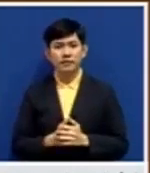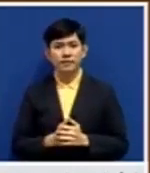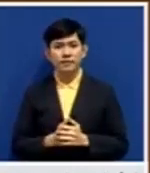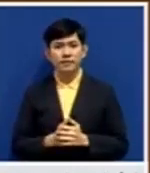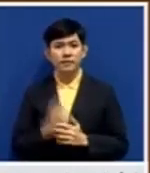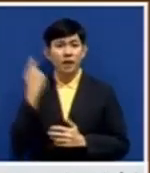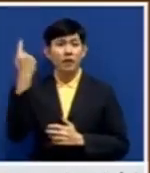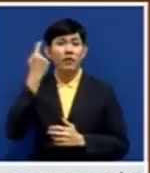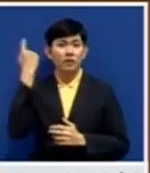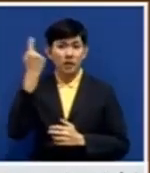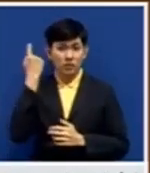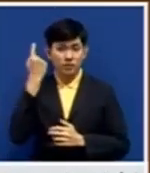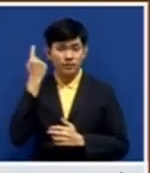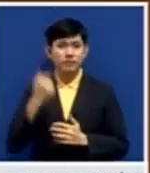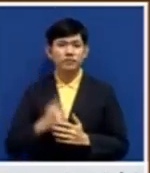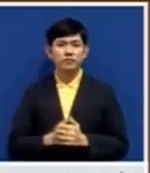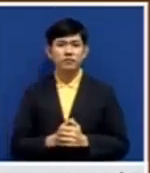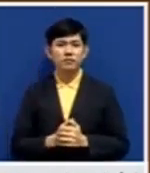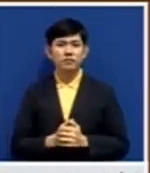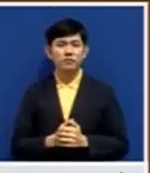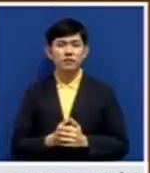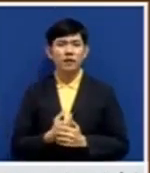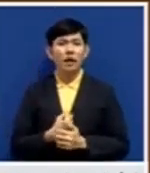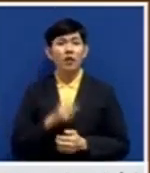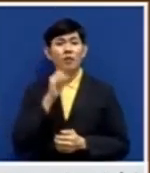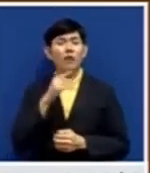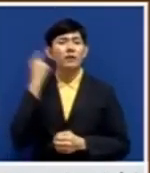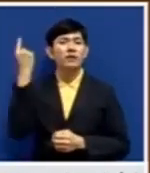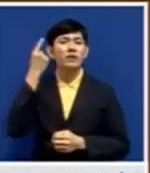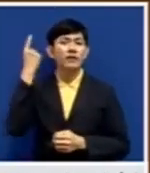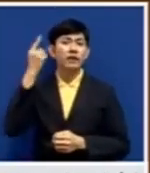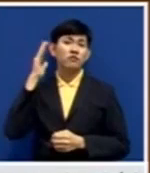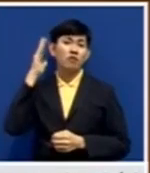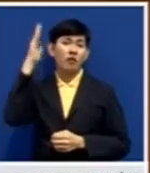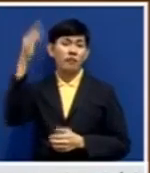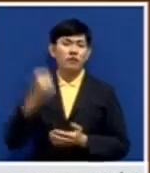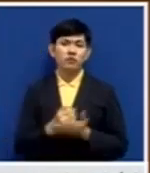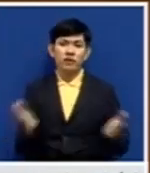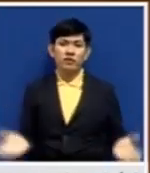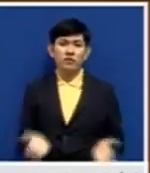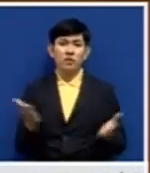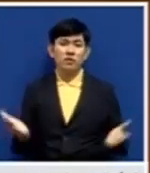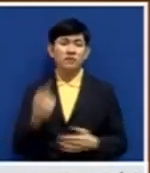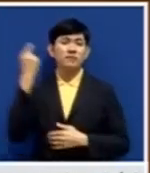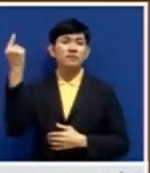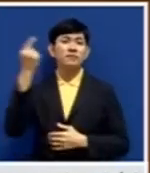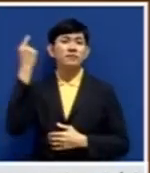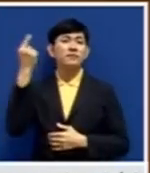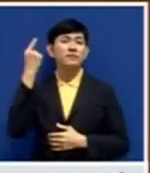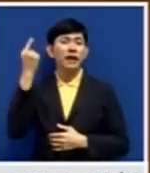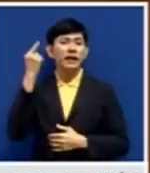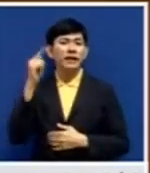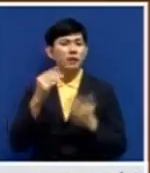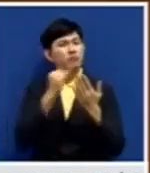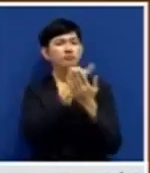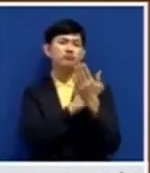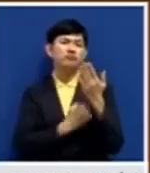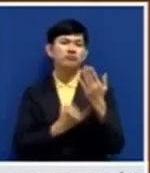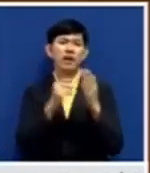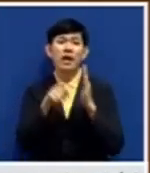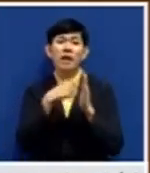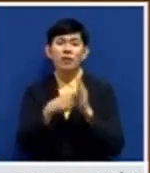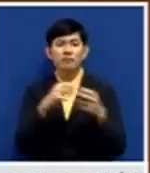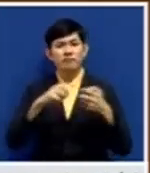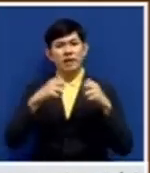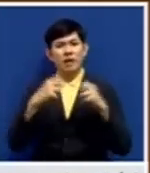การท่องเที่ยวเราประกาศว่าท่องเที่ยวต่ออย่างนี้ไปเราส่งเสริมท่องเที่ยวเมืองรองเพราะอะไรเพราะการแก้ไขปัญหายาก